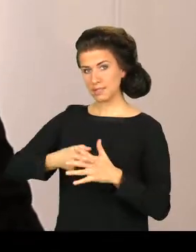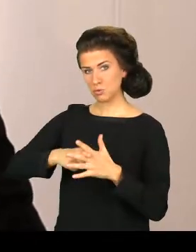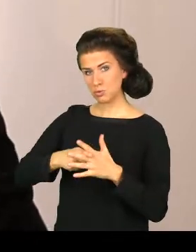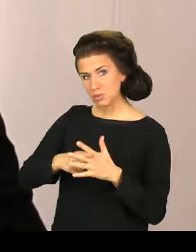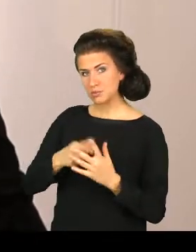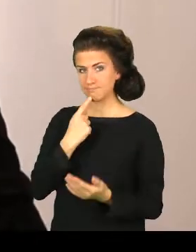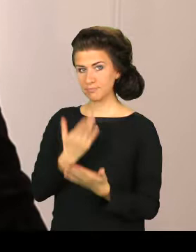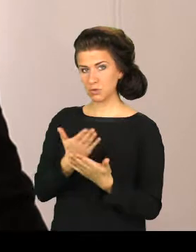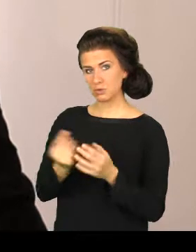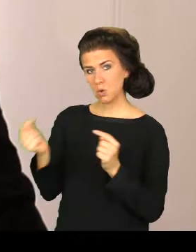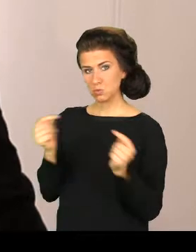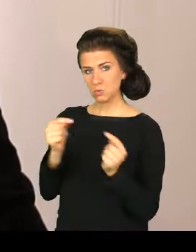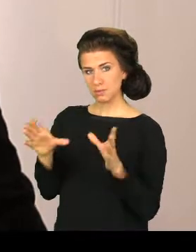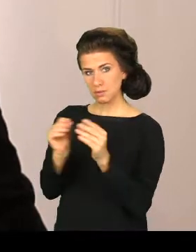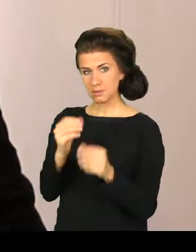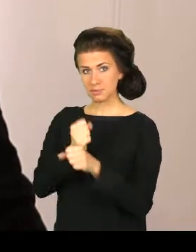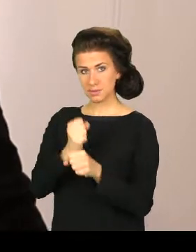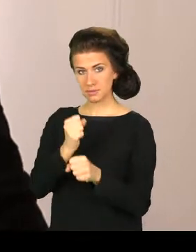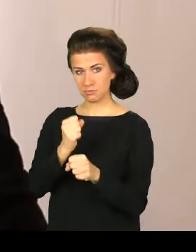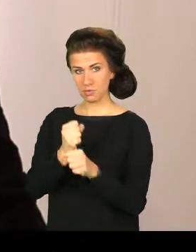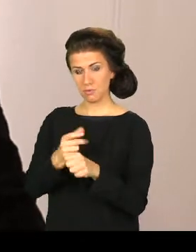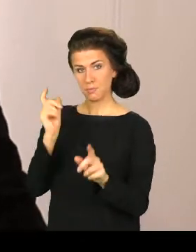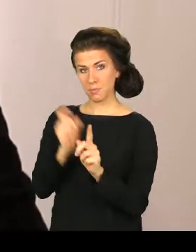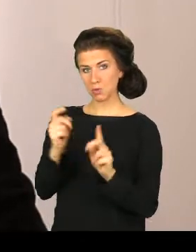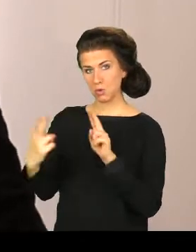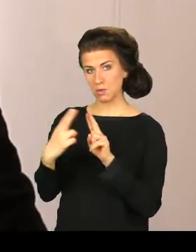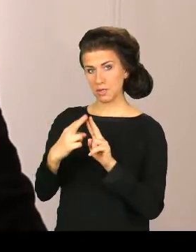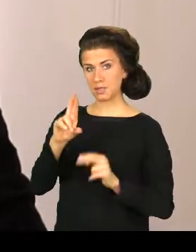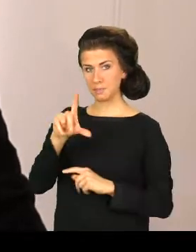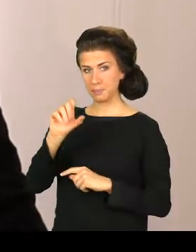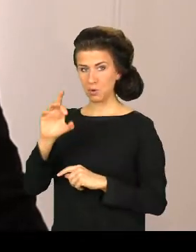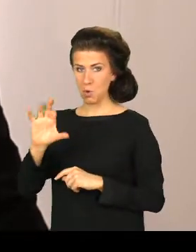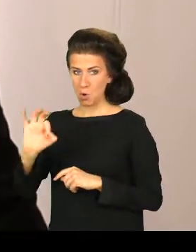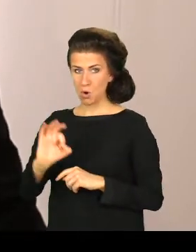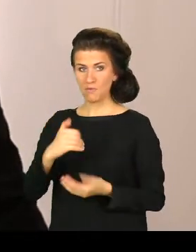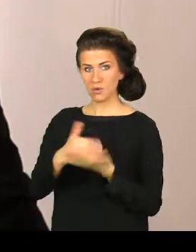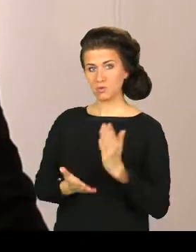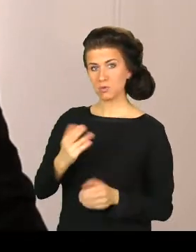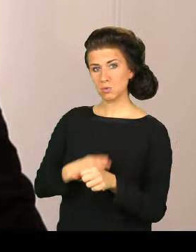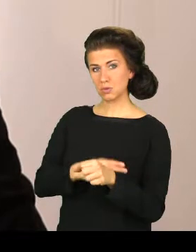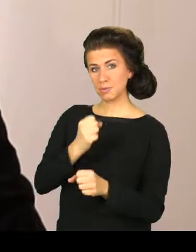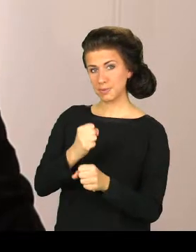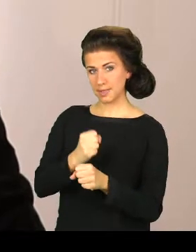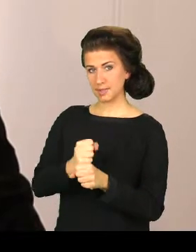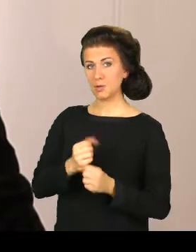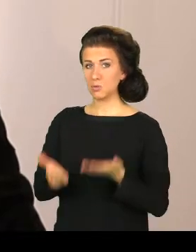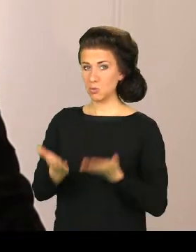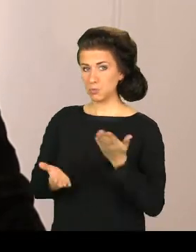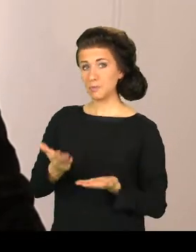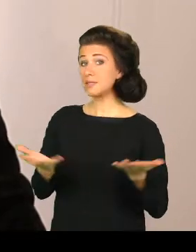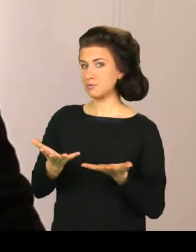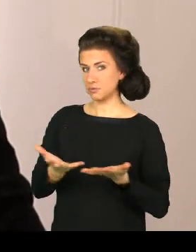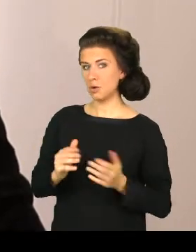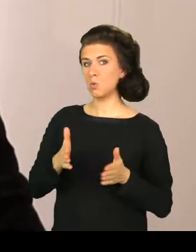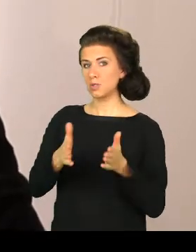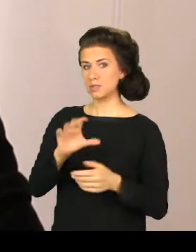zatrudnienia, polecam konsultacje z pracownikami punktu kontaktowego RPO w Wojewódzkim Urzędzie Pracy w Lublinie,